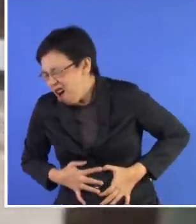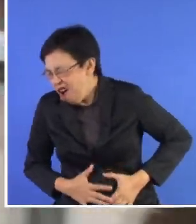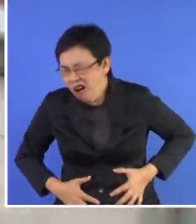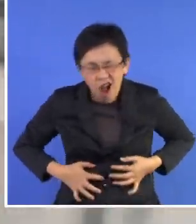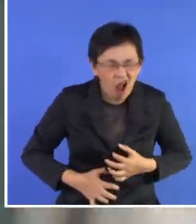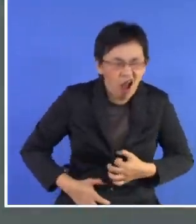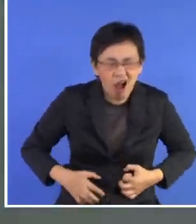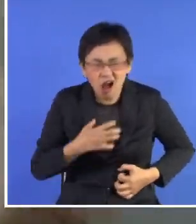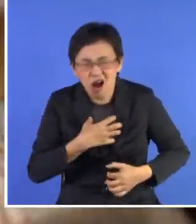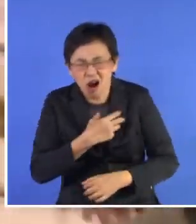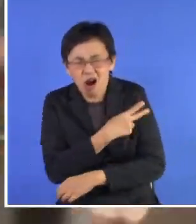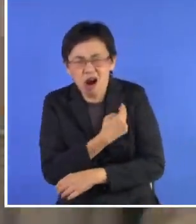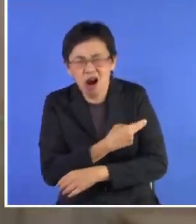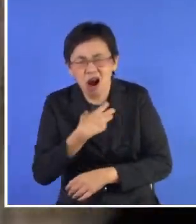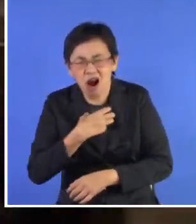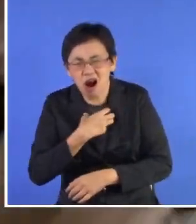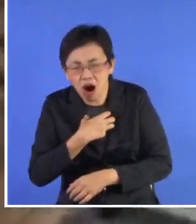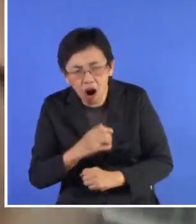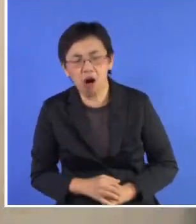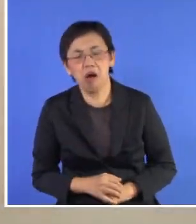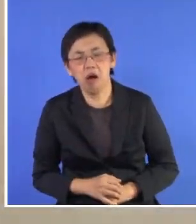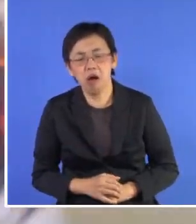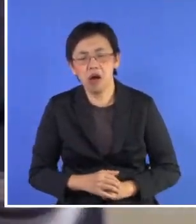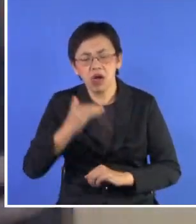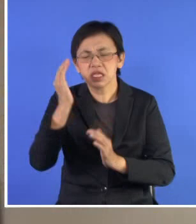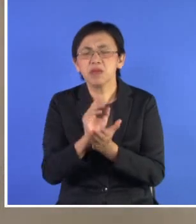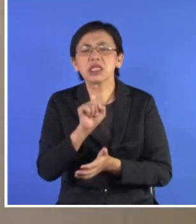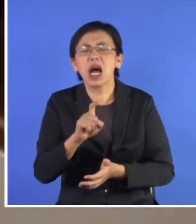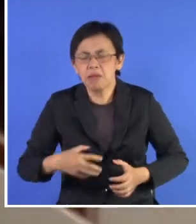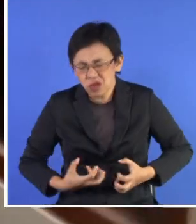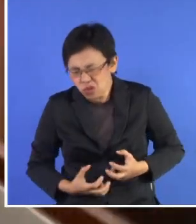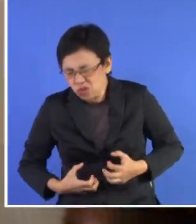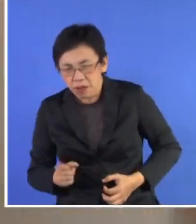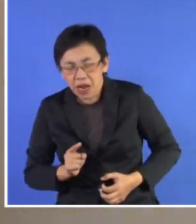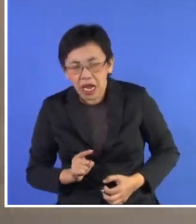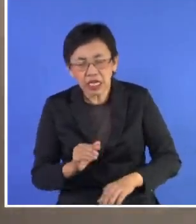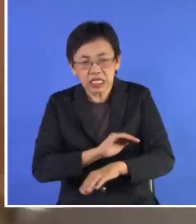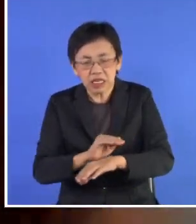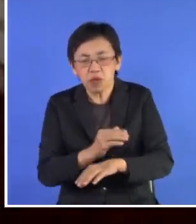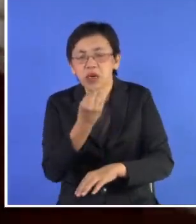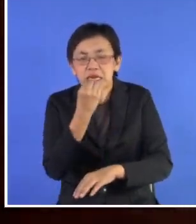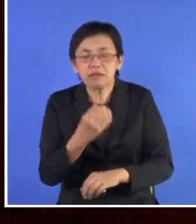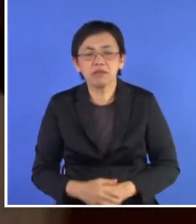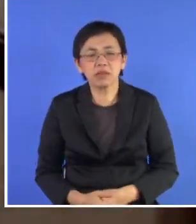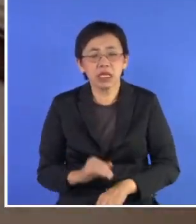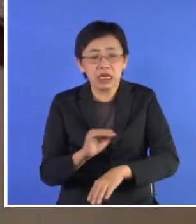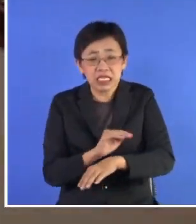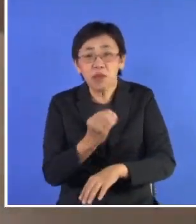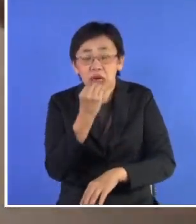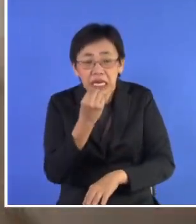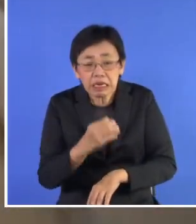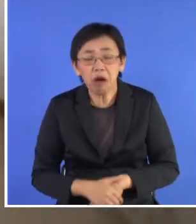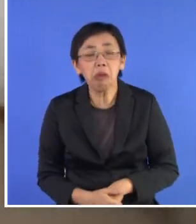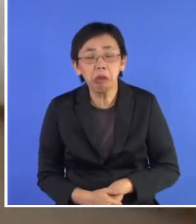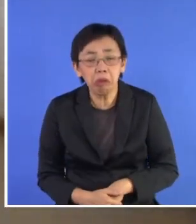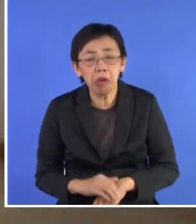พาผมไปโรงพยาบาลหน่อยเถอะเขาก็ถามร้อยเวรเค้าถามเอาแล้วเป็นอะไรอ่ะบอกผมกินสบู่เข้าไปคือกินสบู่เข้าไปอ้างแบบนี้